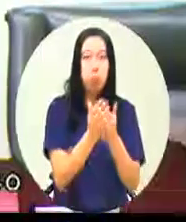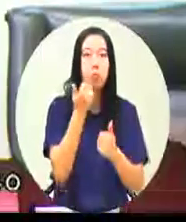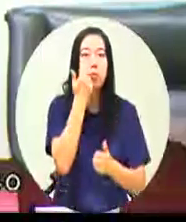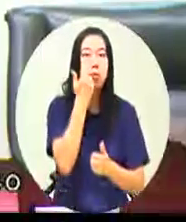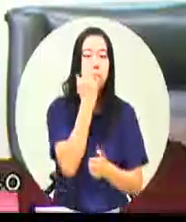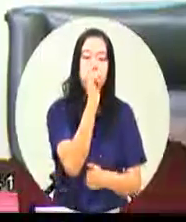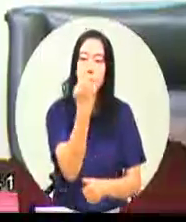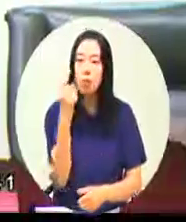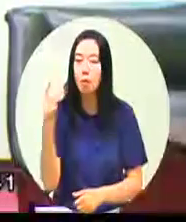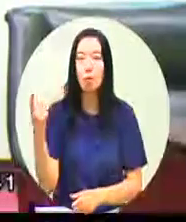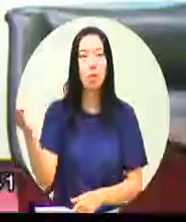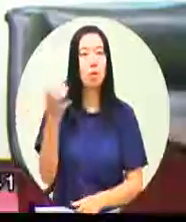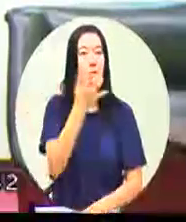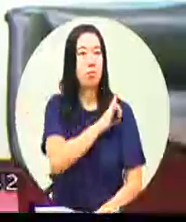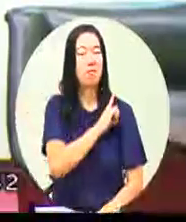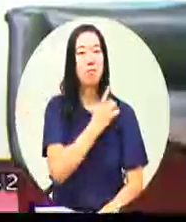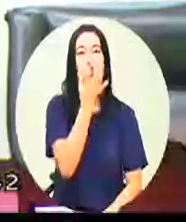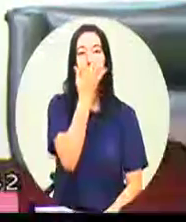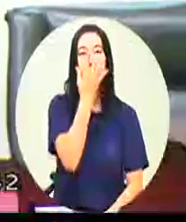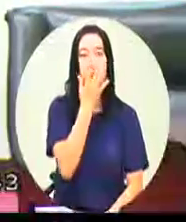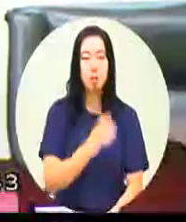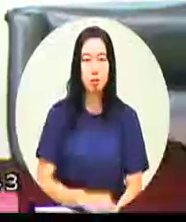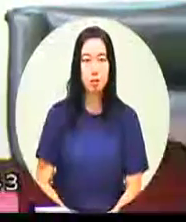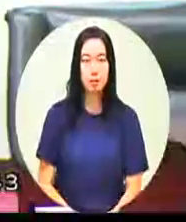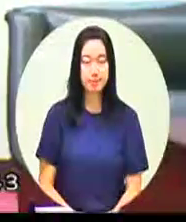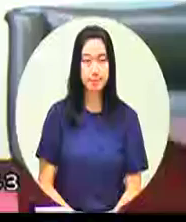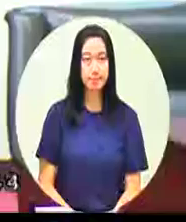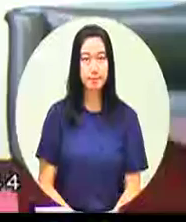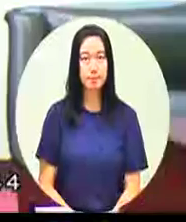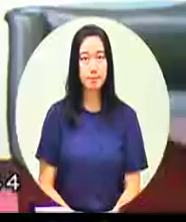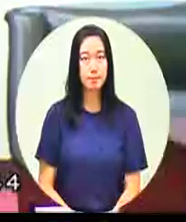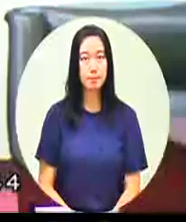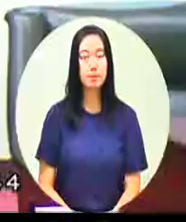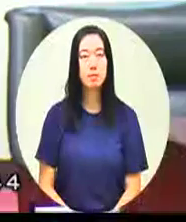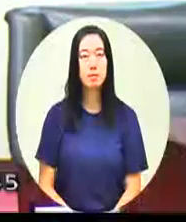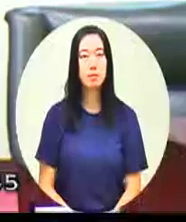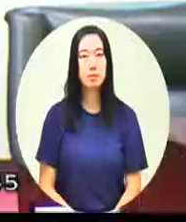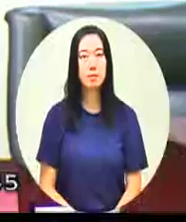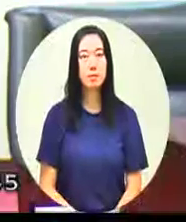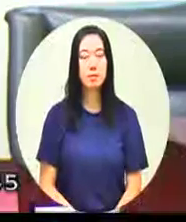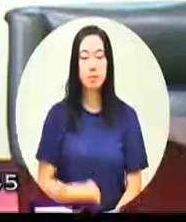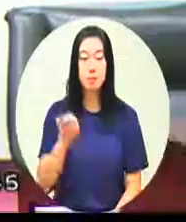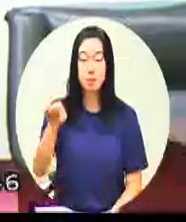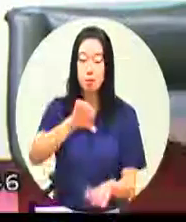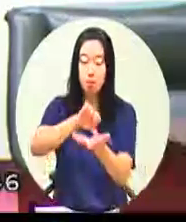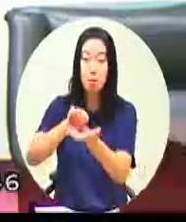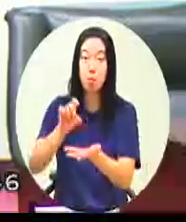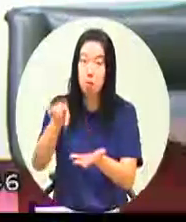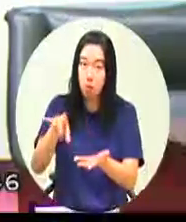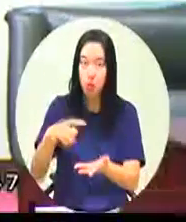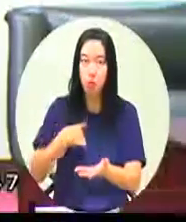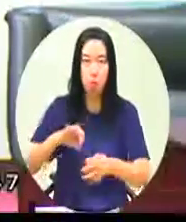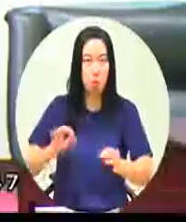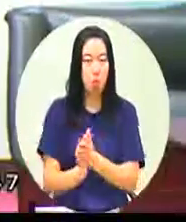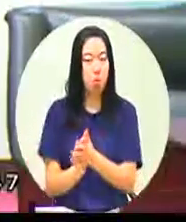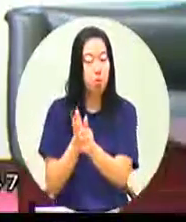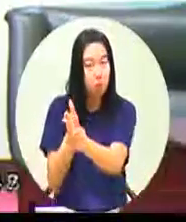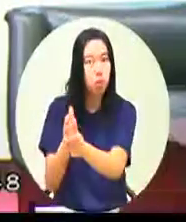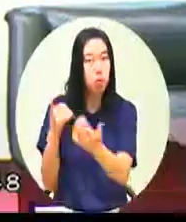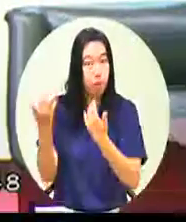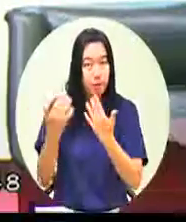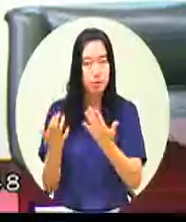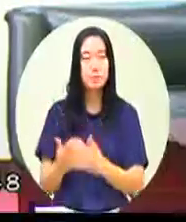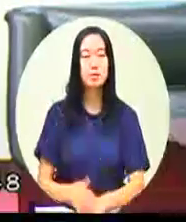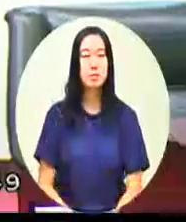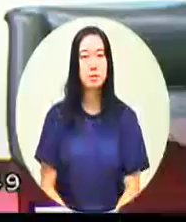是哪里来的啊？我就讲这菜要为对，你对三星的，咱当场要去追逐这